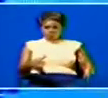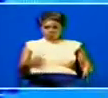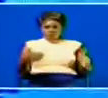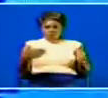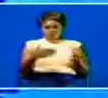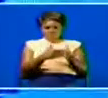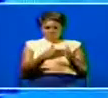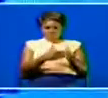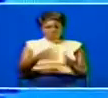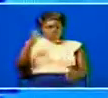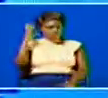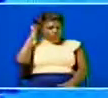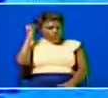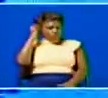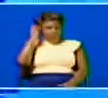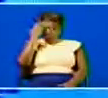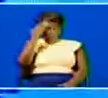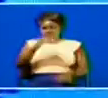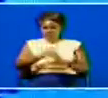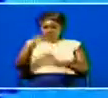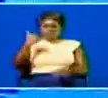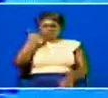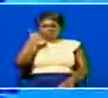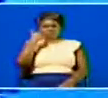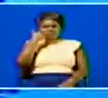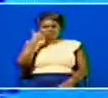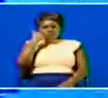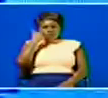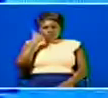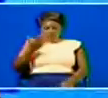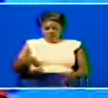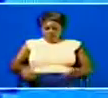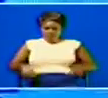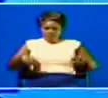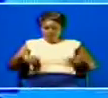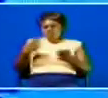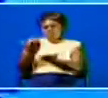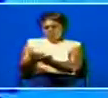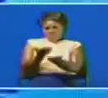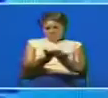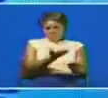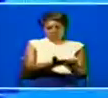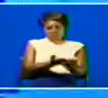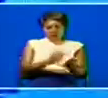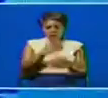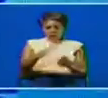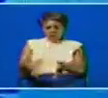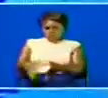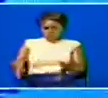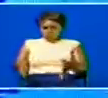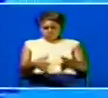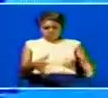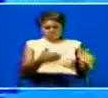taaluma yake ya ualimu kutokana na madhila ya ugonjwa huo. Penina Wanjiko sasa anaishi maisha ya omba omba baada ya uvimbe huo kuzidi na